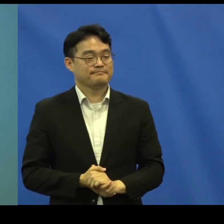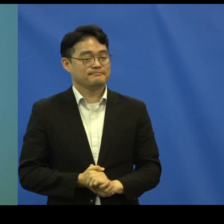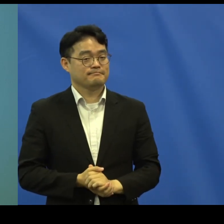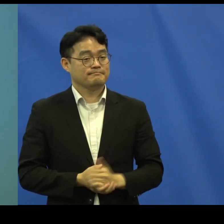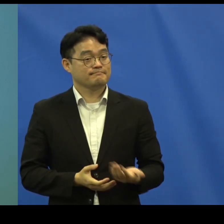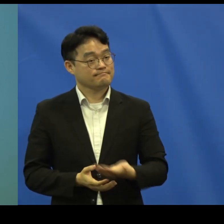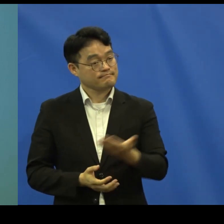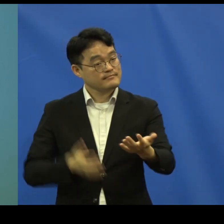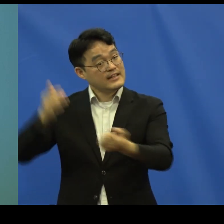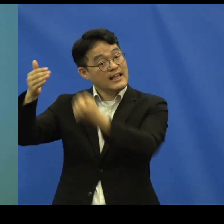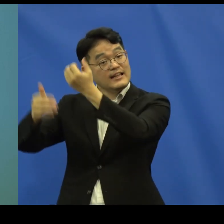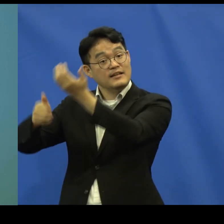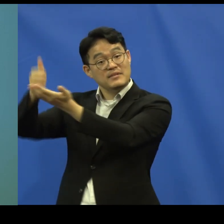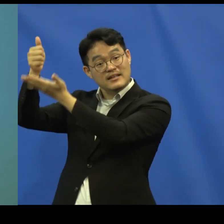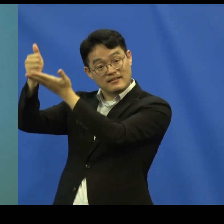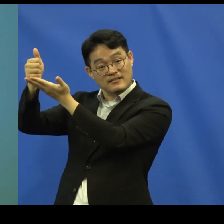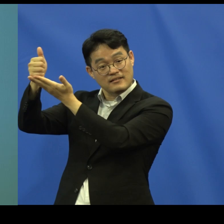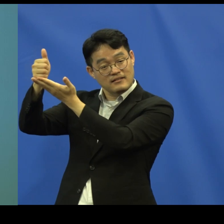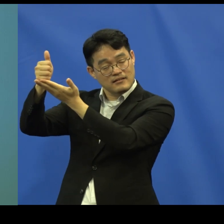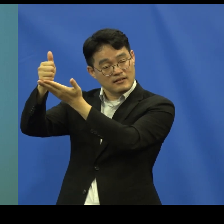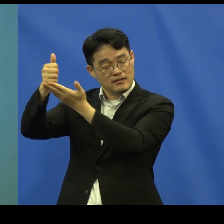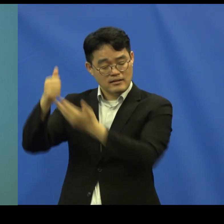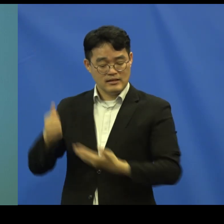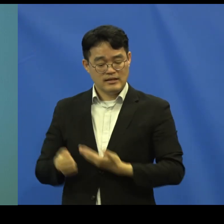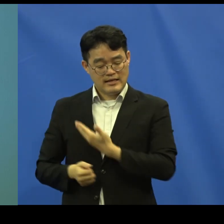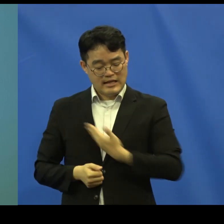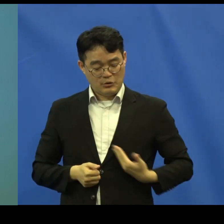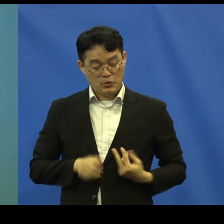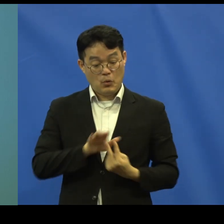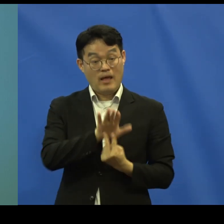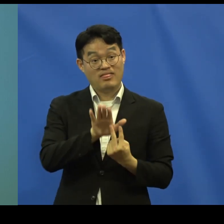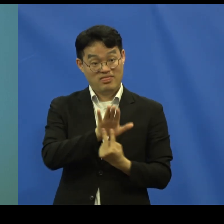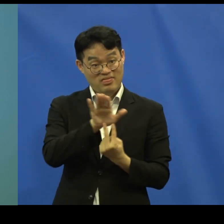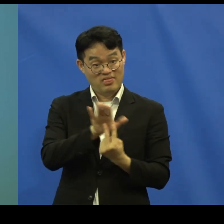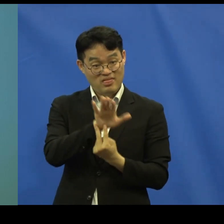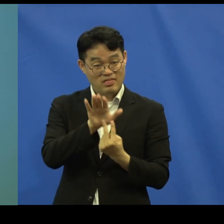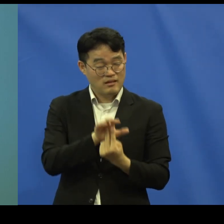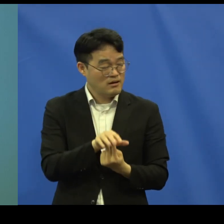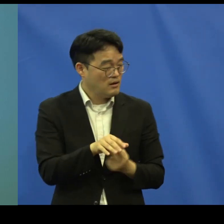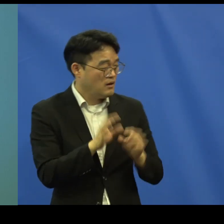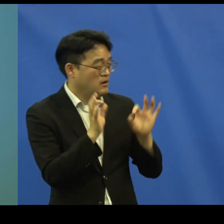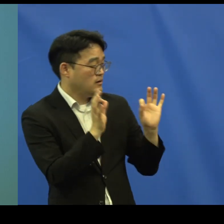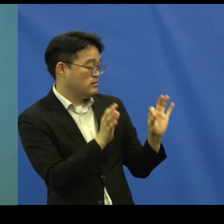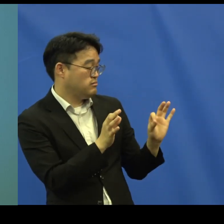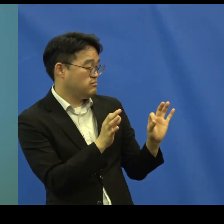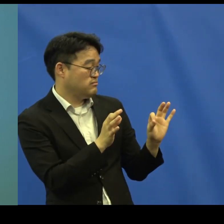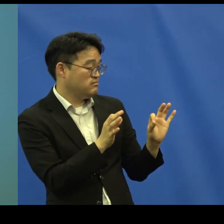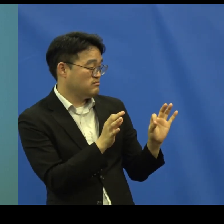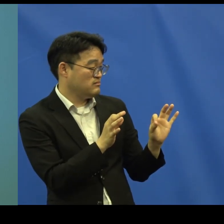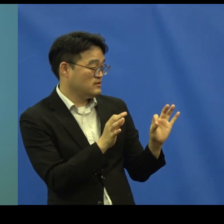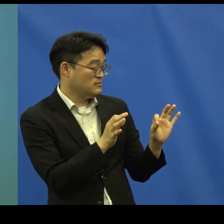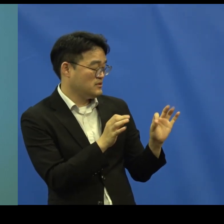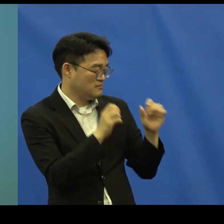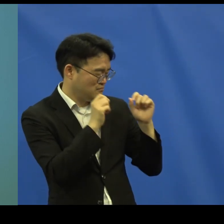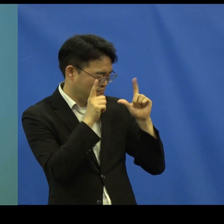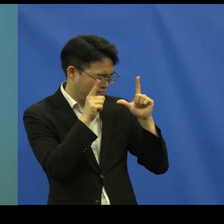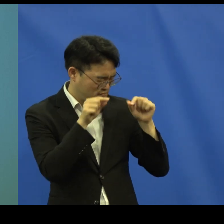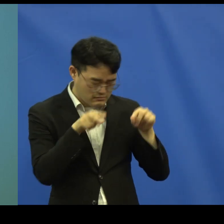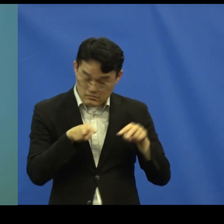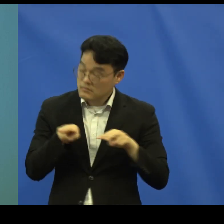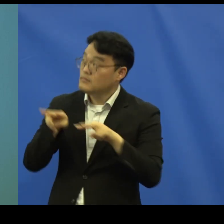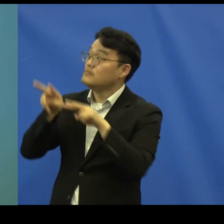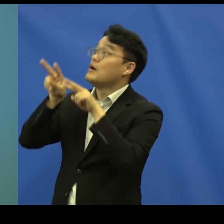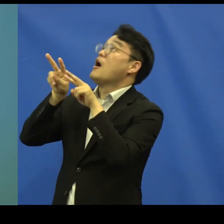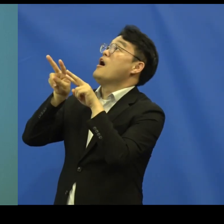것. 하나님이 이 사도 요한의 눈을 들어 하늘에 열린 문을 보게 하셨습니다.